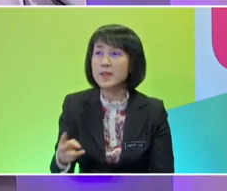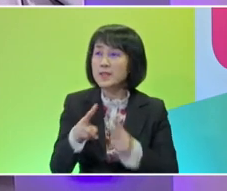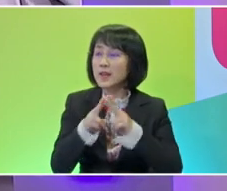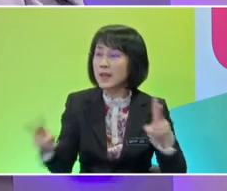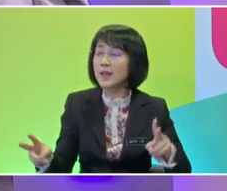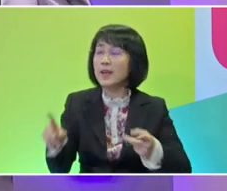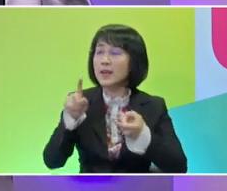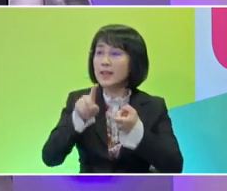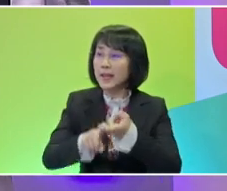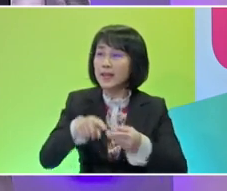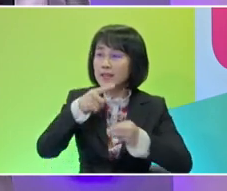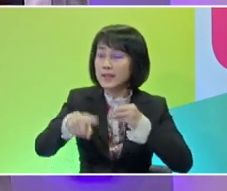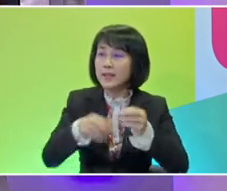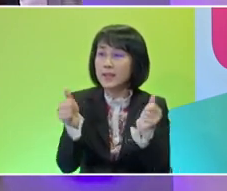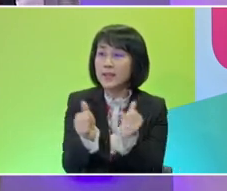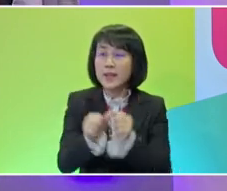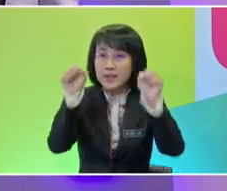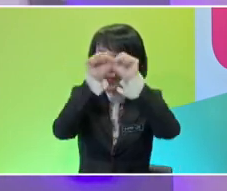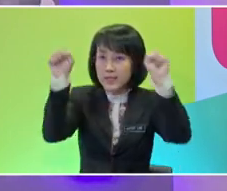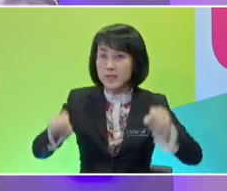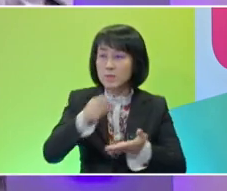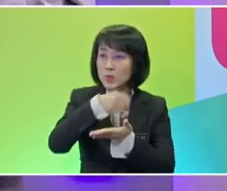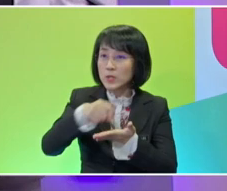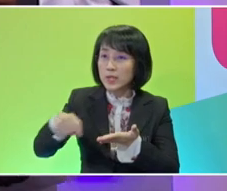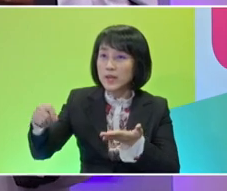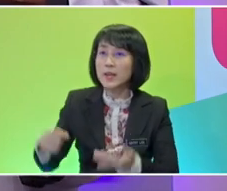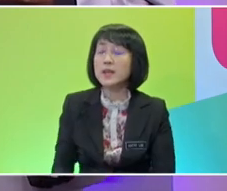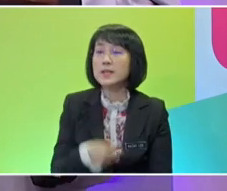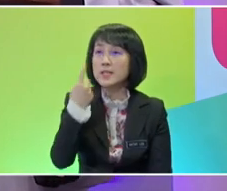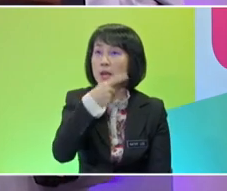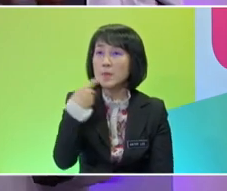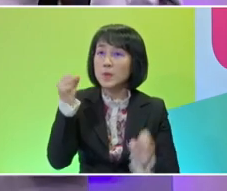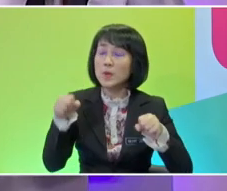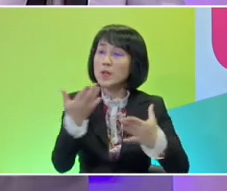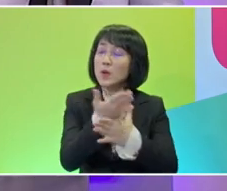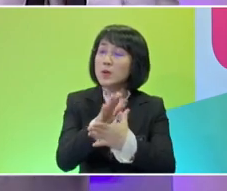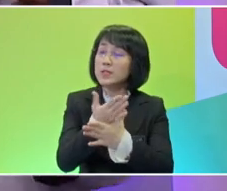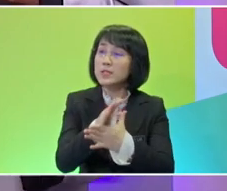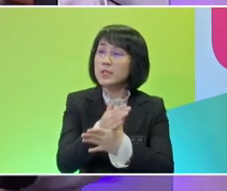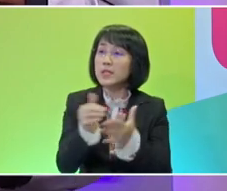tulisan tadi baik siapa Boleh kursikan dengan kita tentang